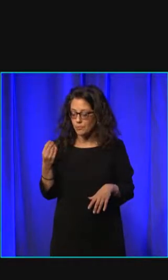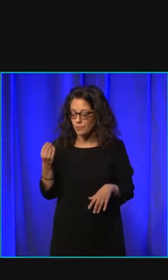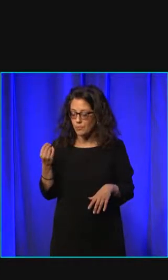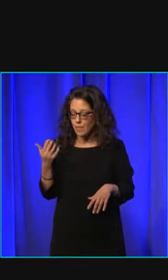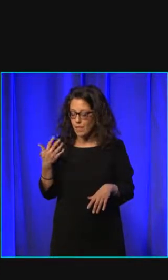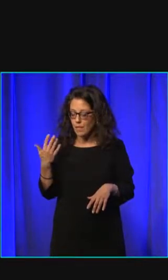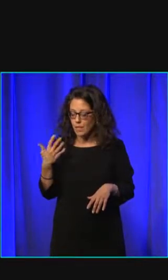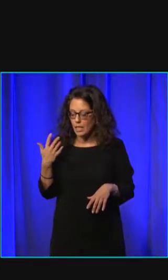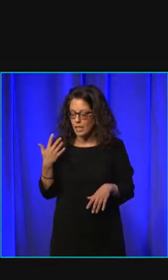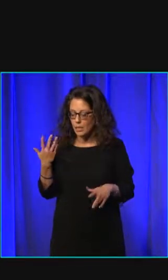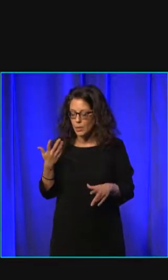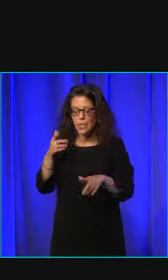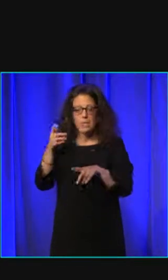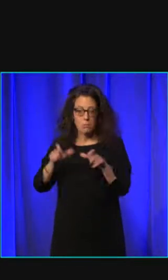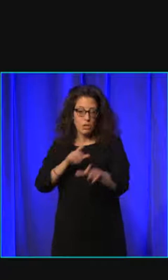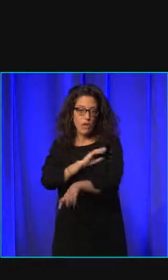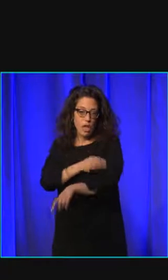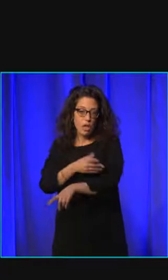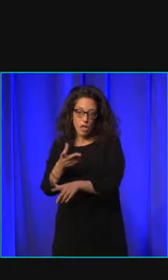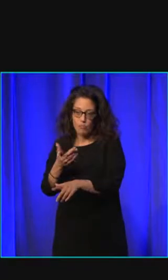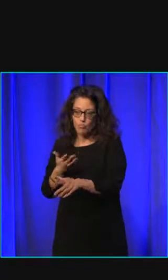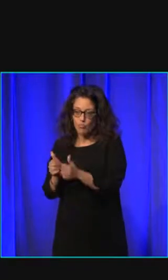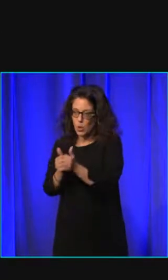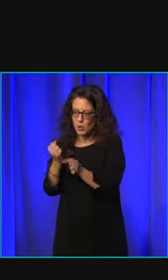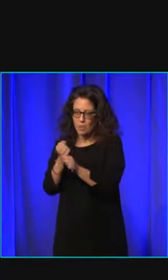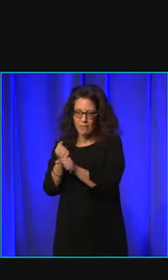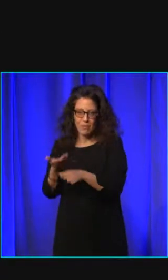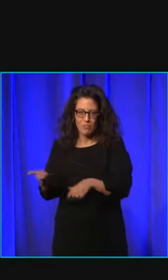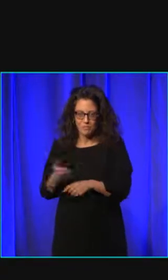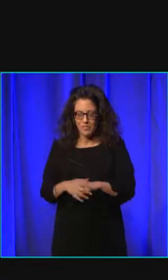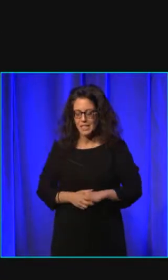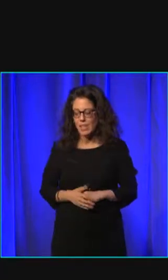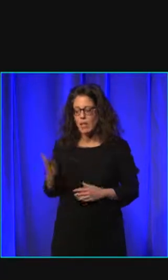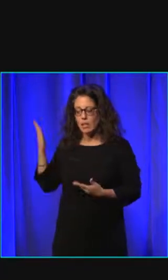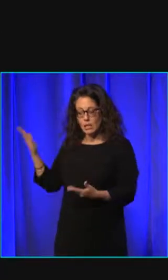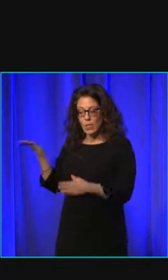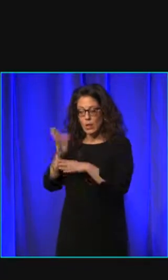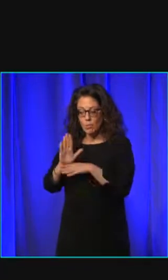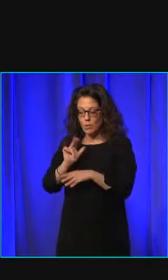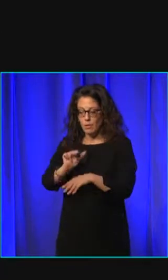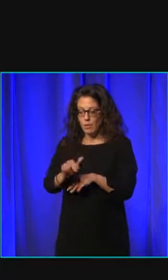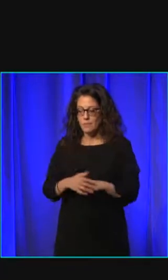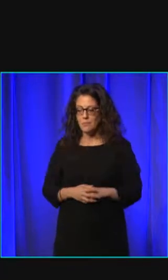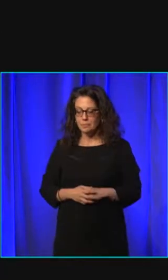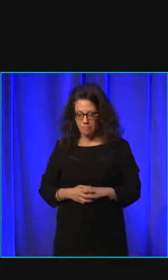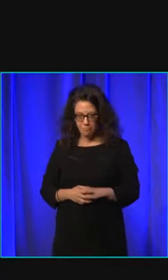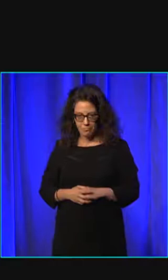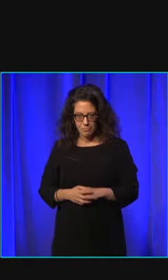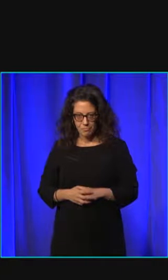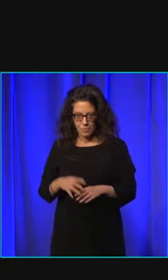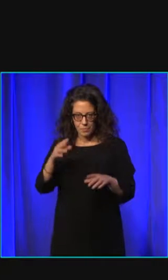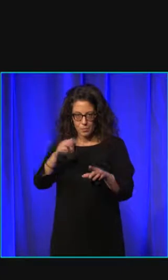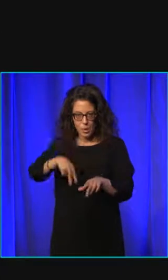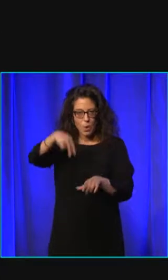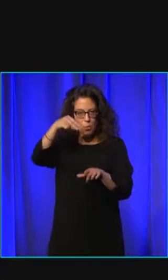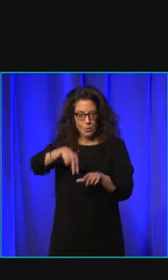c'est avec des athlètes avec lesquels je travaille. Voilà. Donc là, je vais vous montrer. C'est le